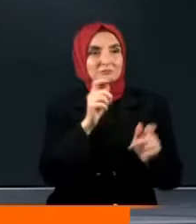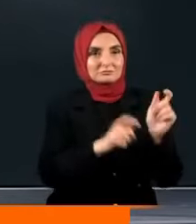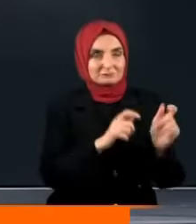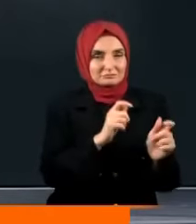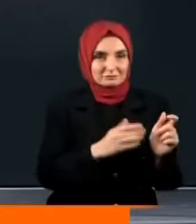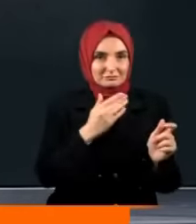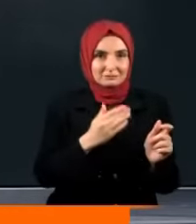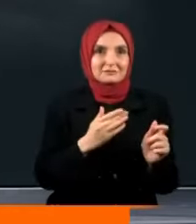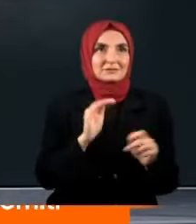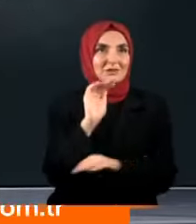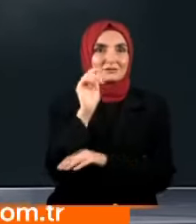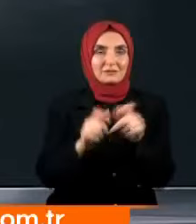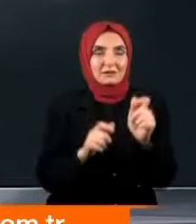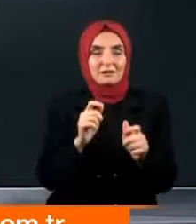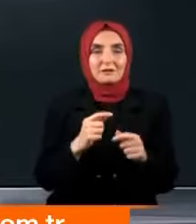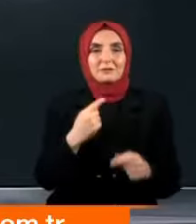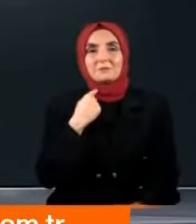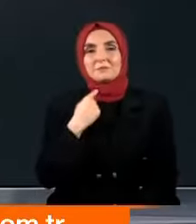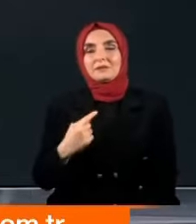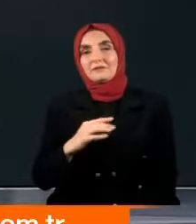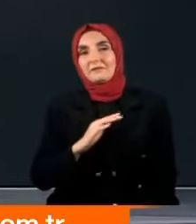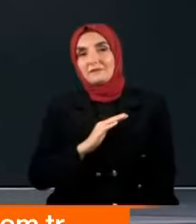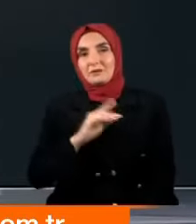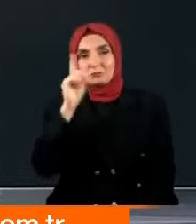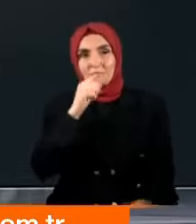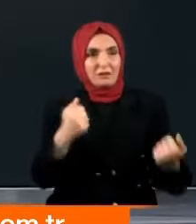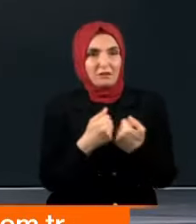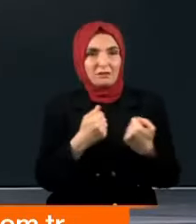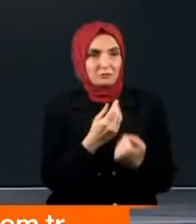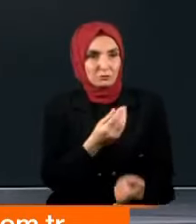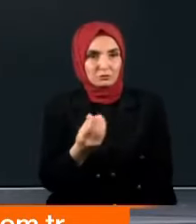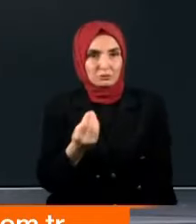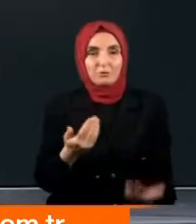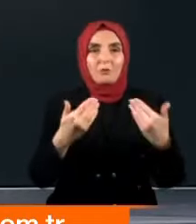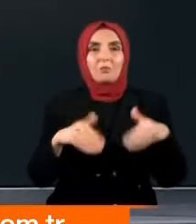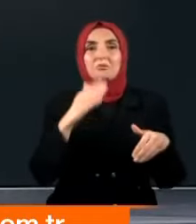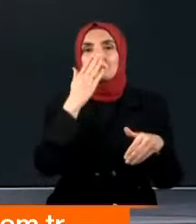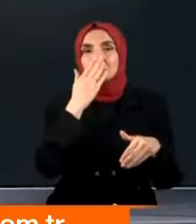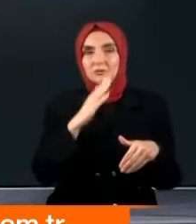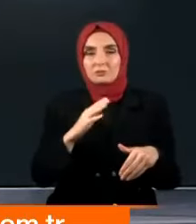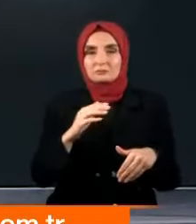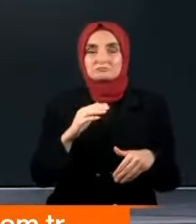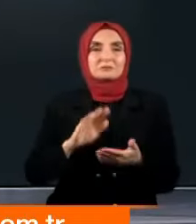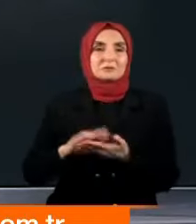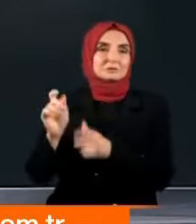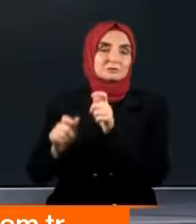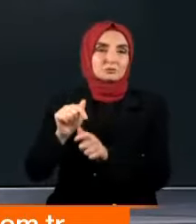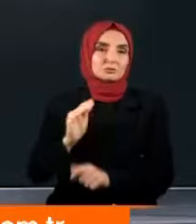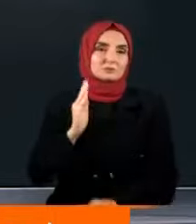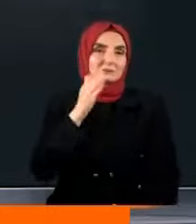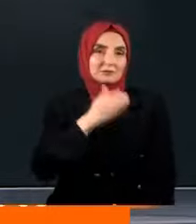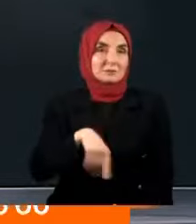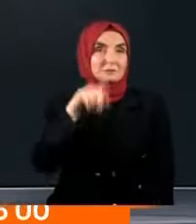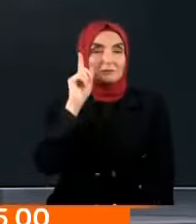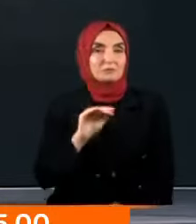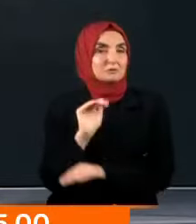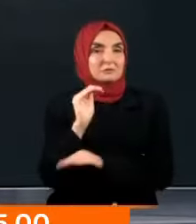zaman bu kadar kaza olmasına rağmen alınmış bir önlem de yok. Arkadaşlarımız bugün oradaydı ve gün boyu bakın neler